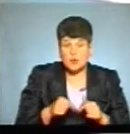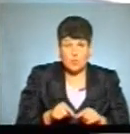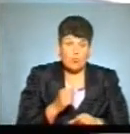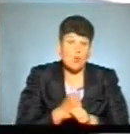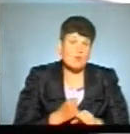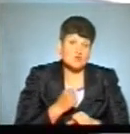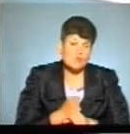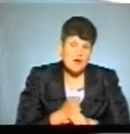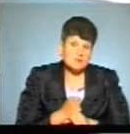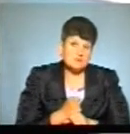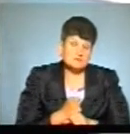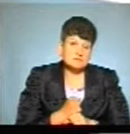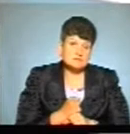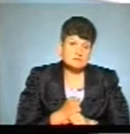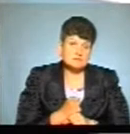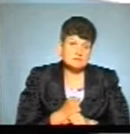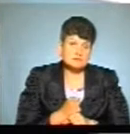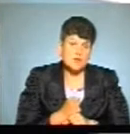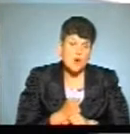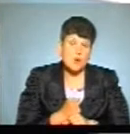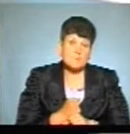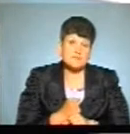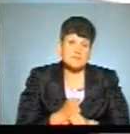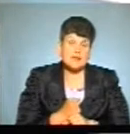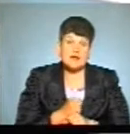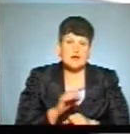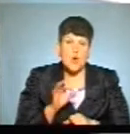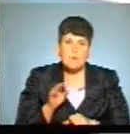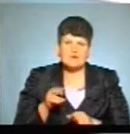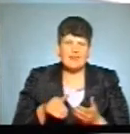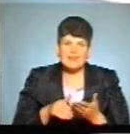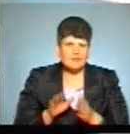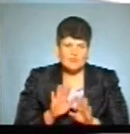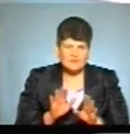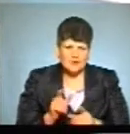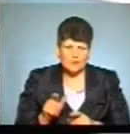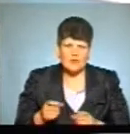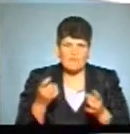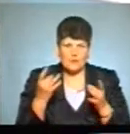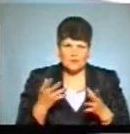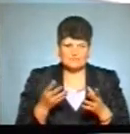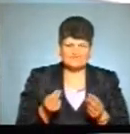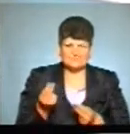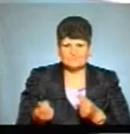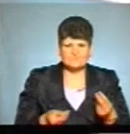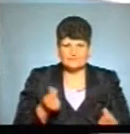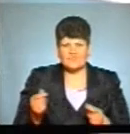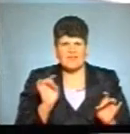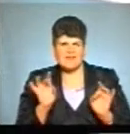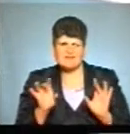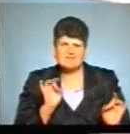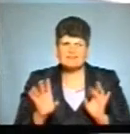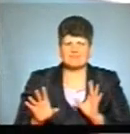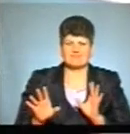опрацювала округ, ну, там, опрацювала не там в розумінні, там, допомогла людям, так, а там, опрацювала там, чи в рекламному